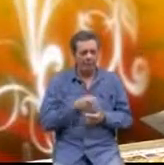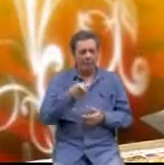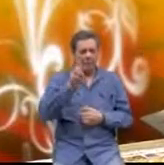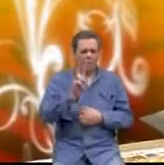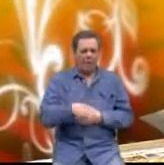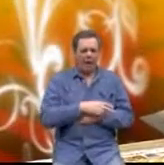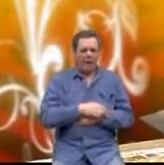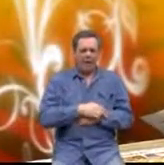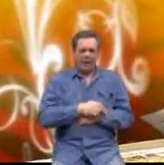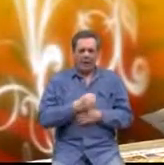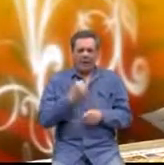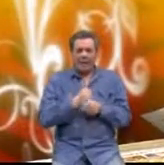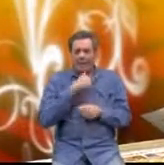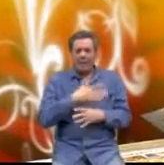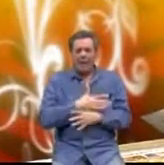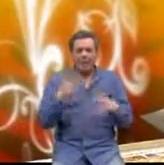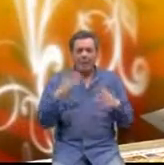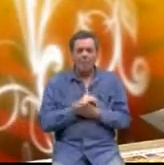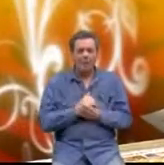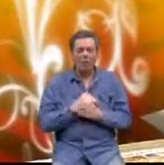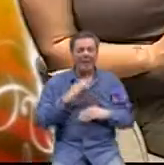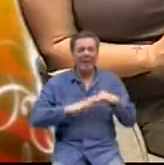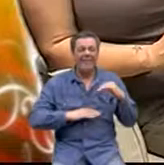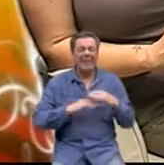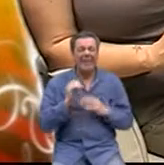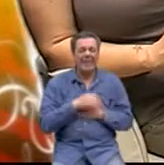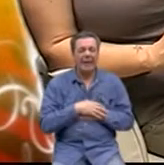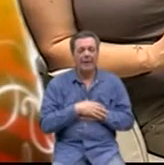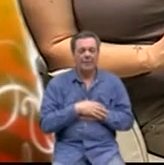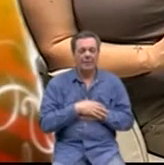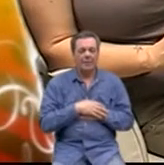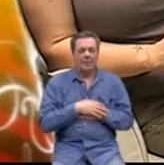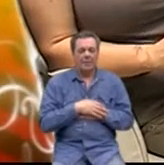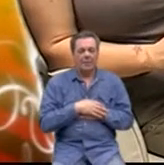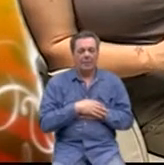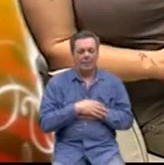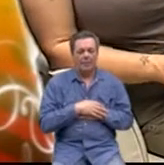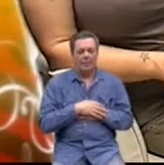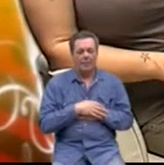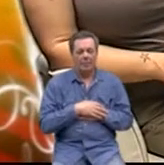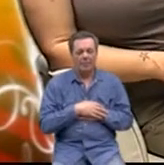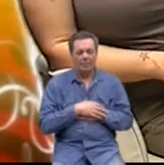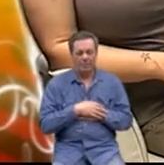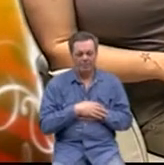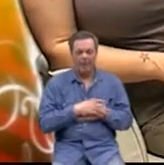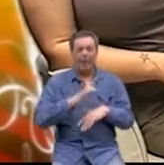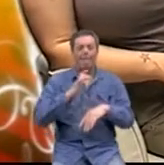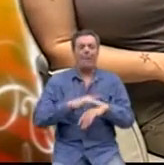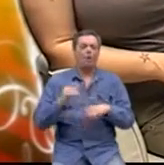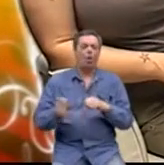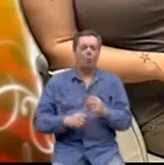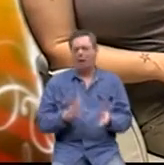stvari djelujete i na povećanje kvalitetnijeg, ja bih rekla, mjesnog odbora toga.